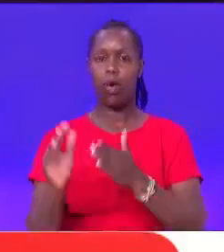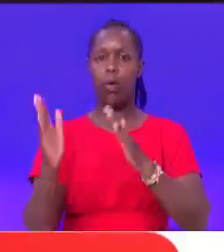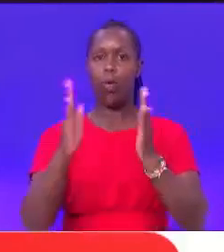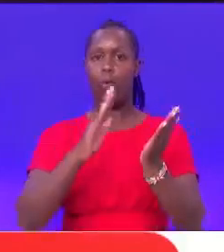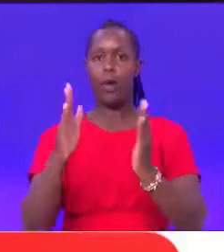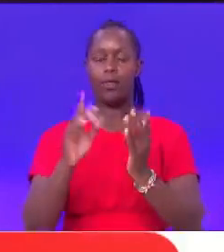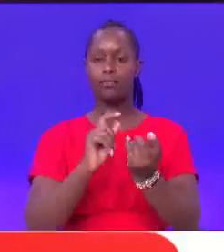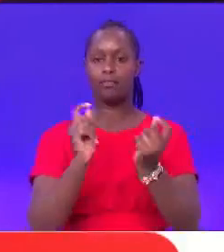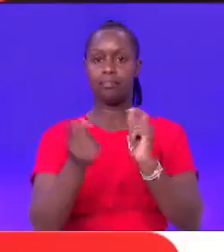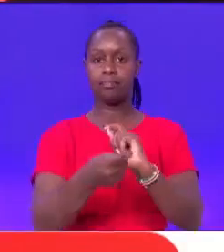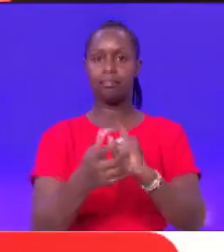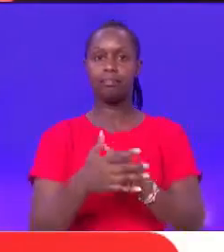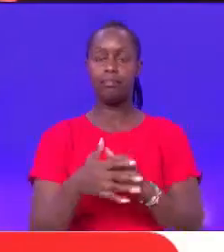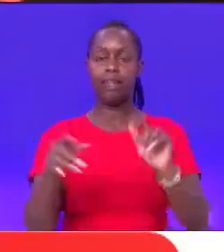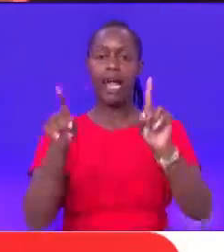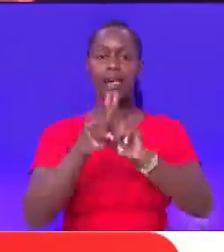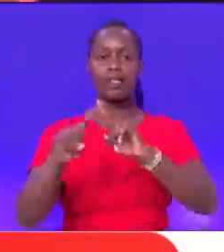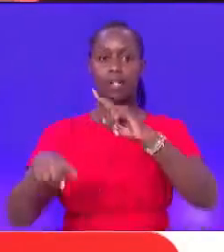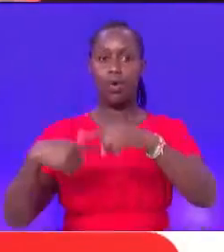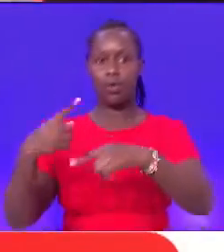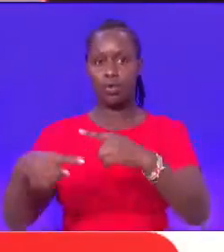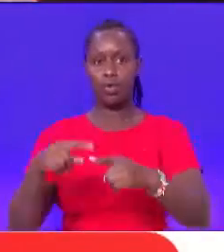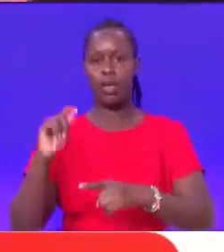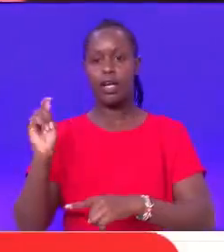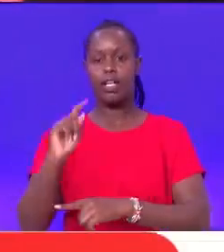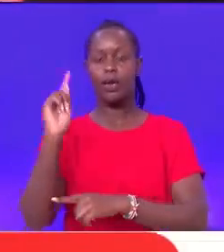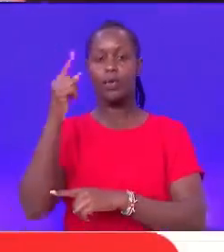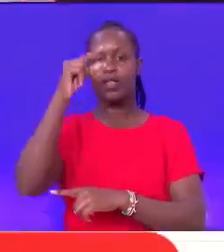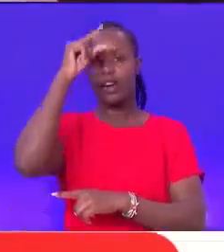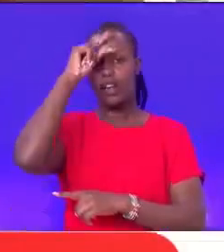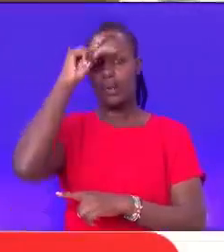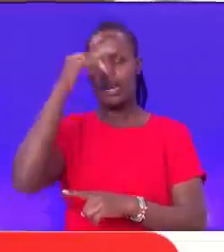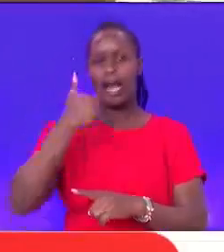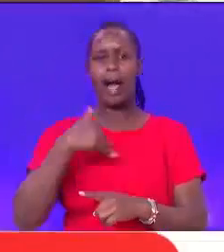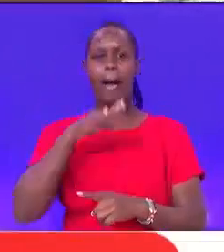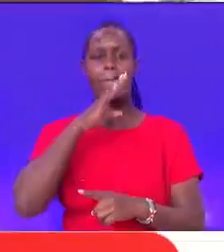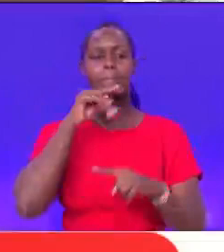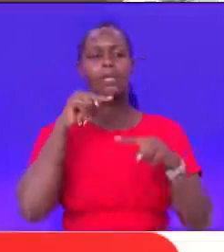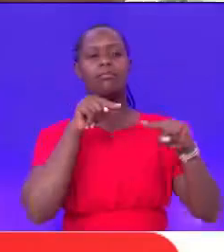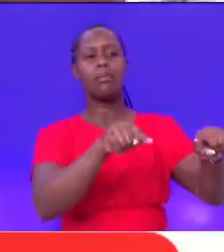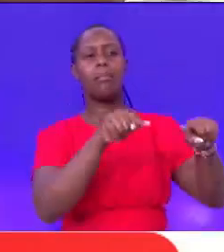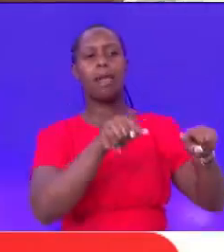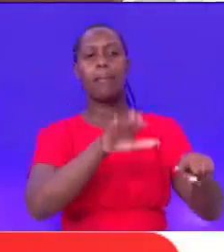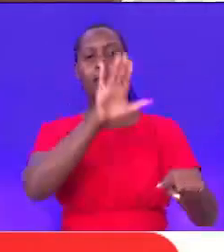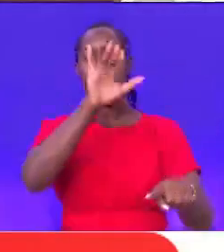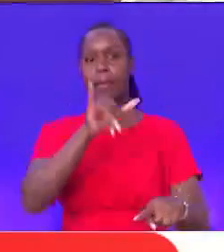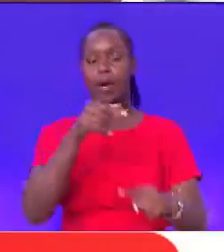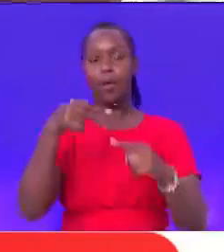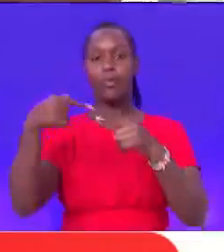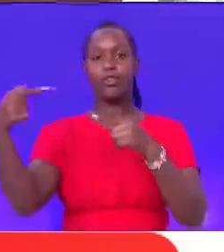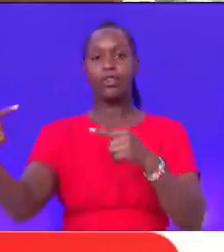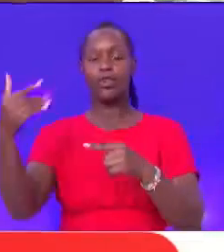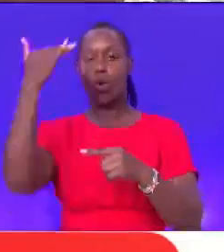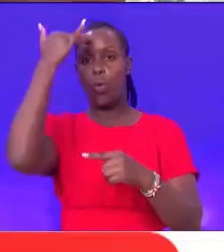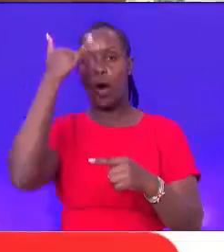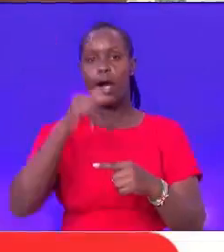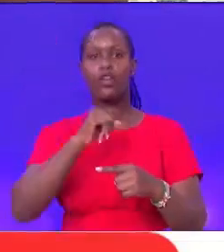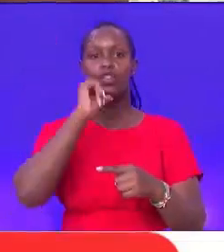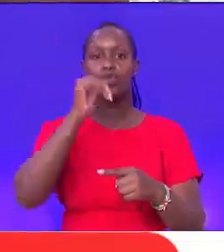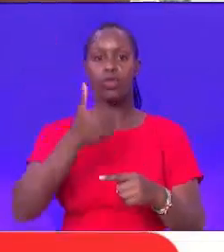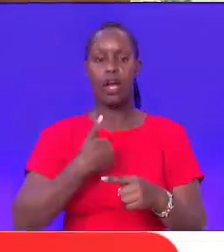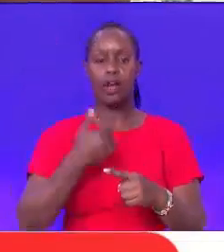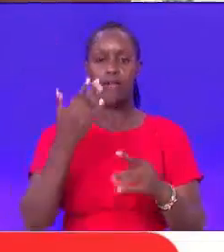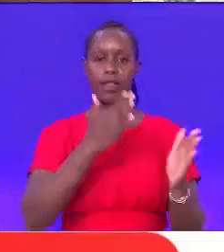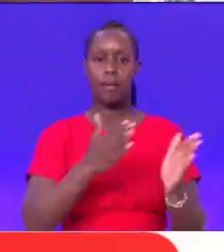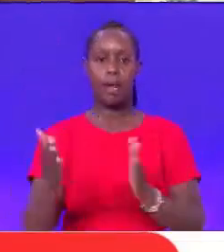Matukio hayo yakiendelea, serikali ya Kenya Kwanza imesutwa vikali na viongozi wa upinzani kwa kukosa kufuatilia mpangilio wa kanuni